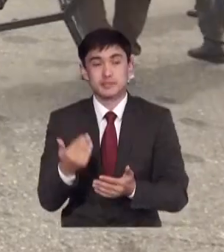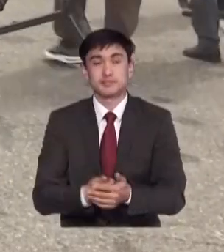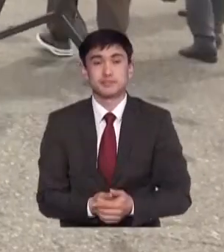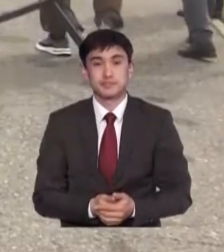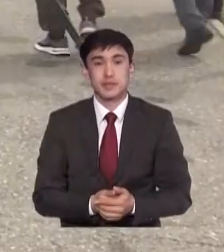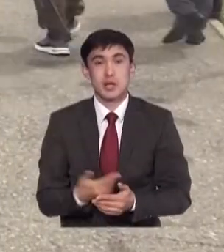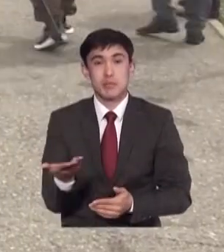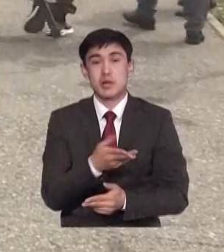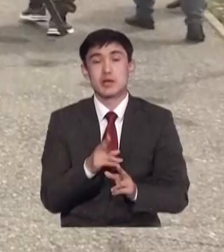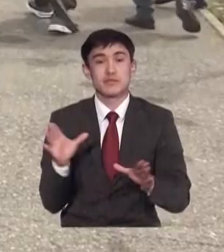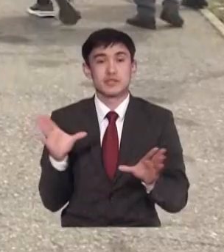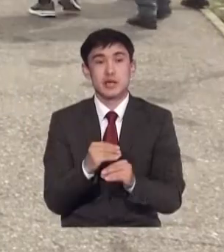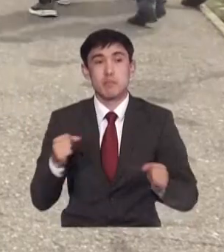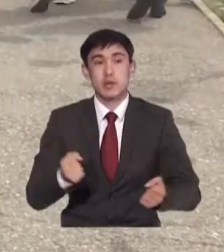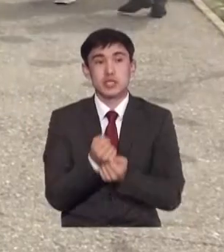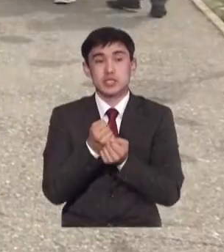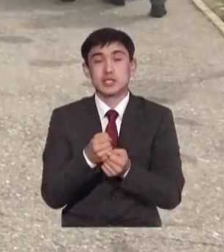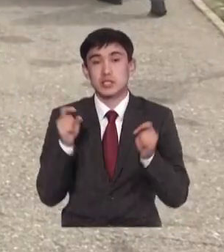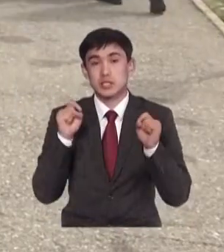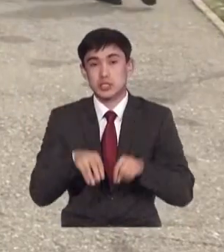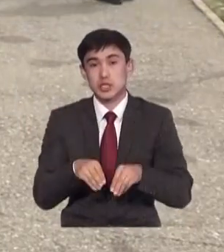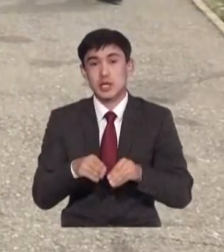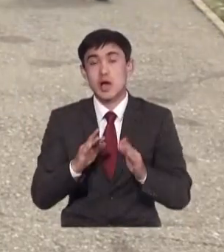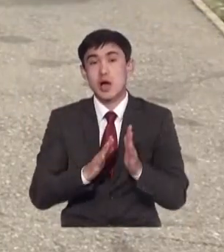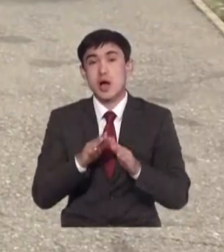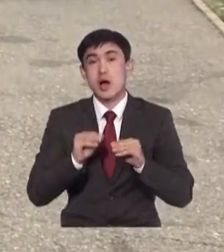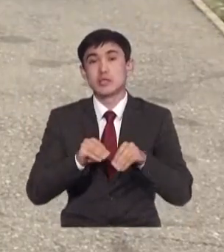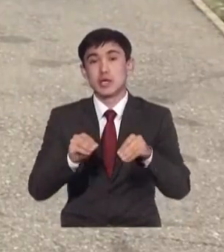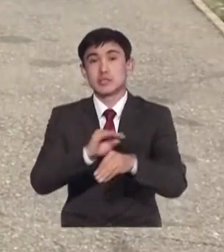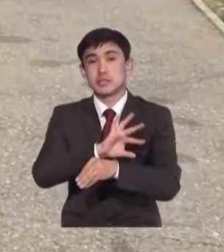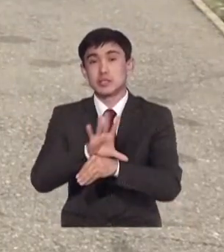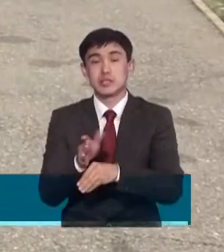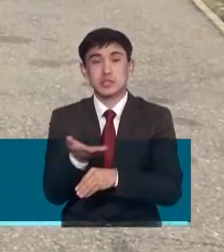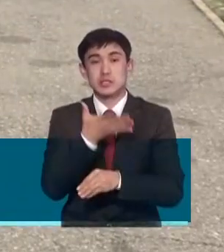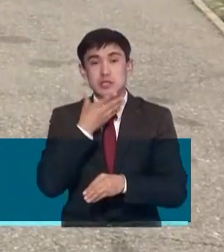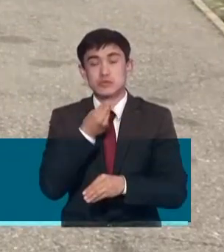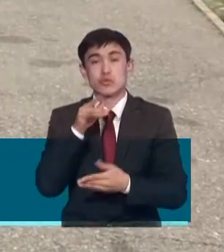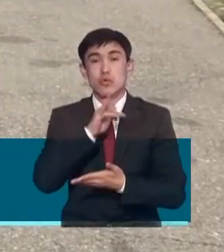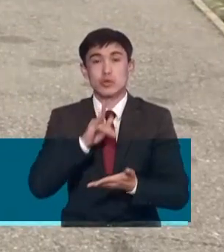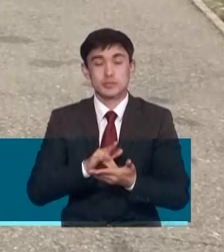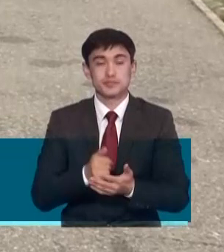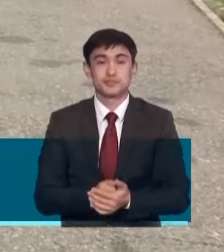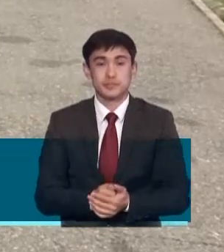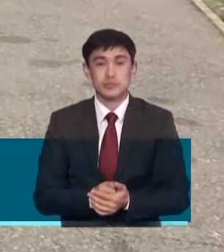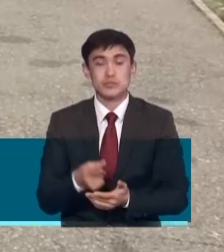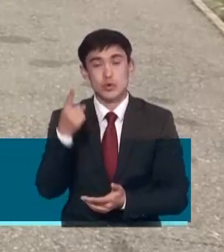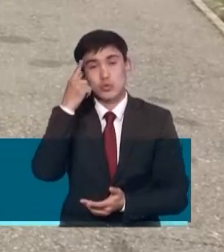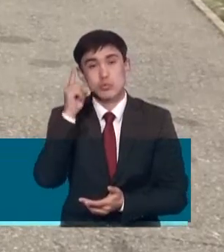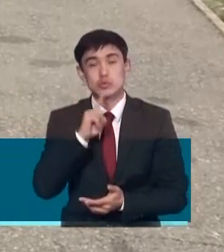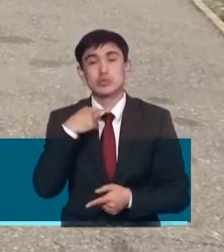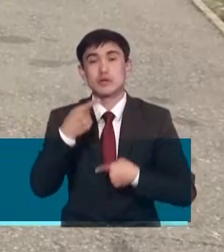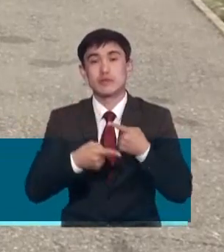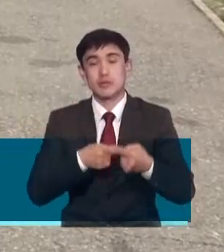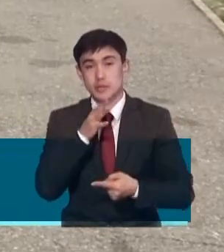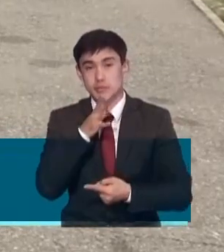все, решили поддержать, выйти, озеленить наш красивый город. Я думаю, что со